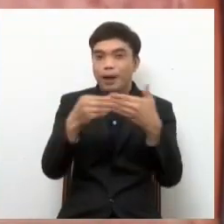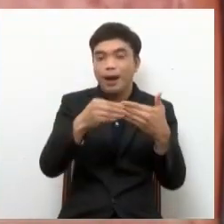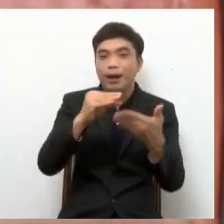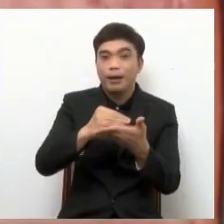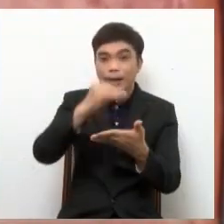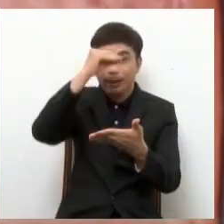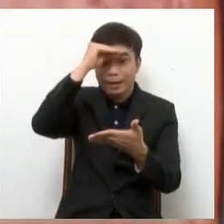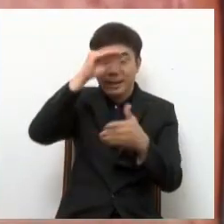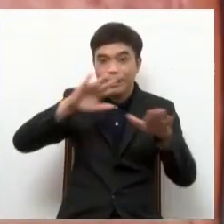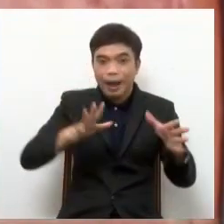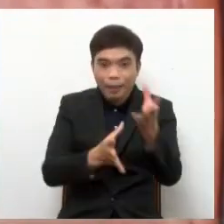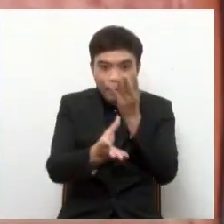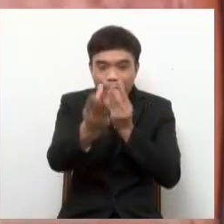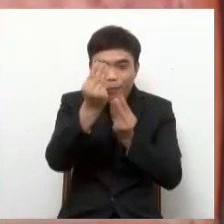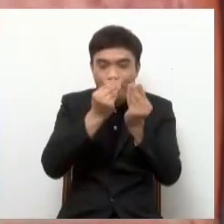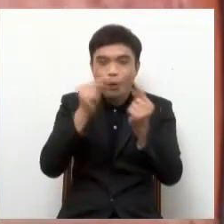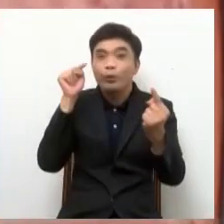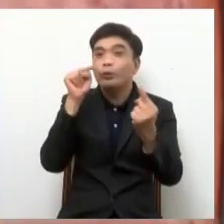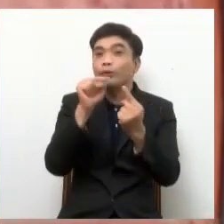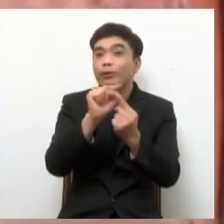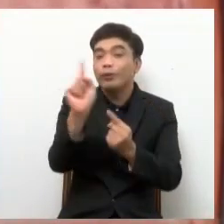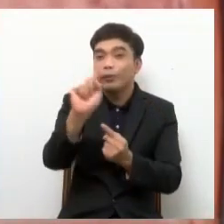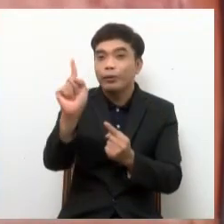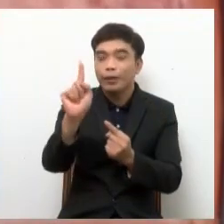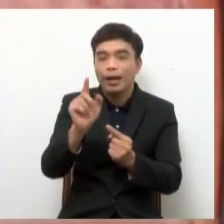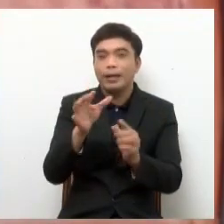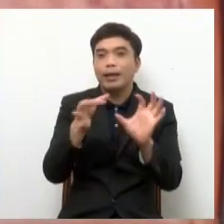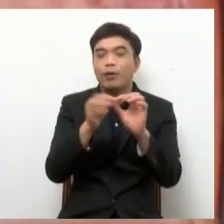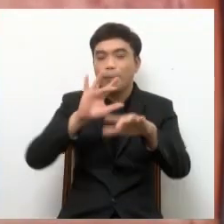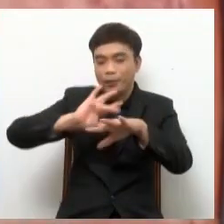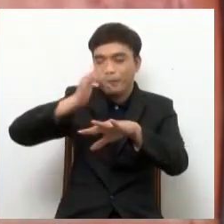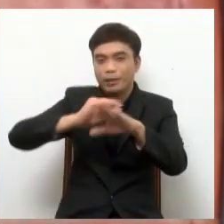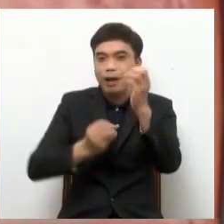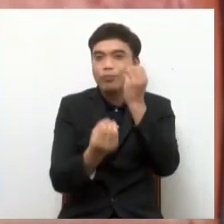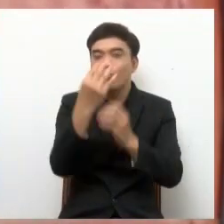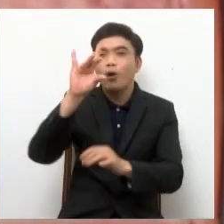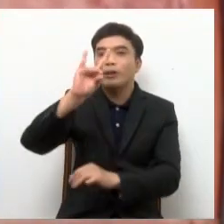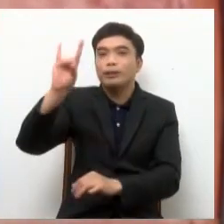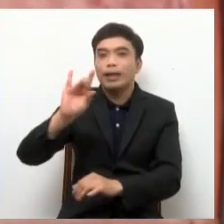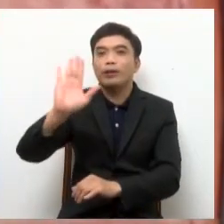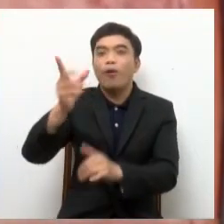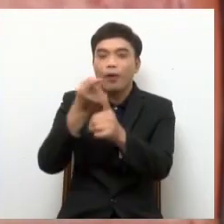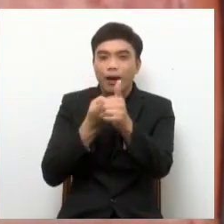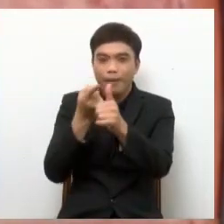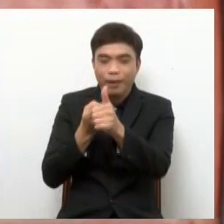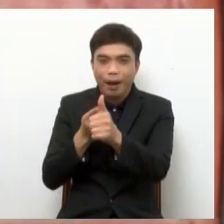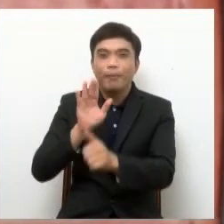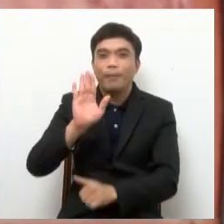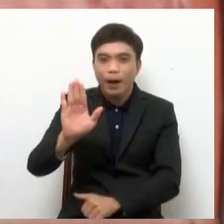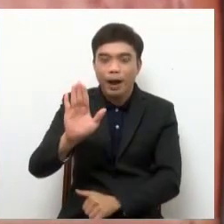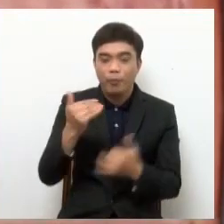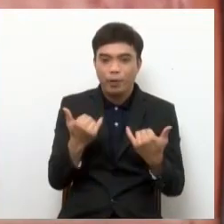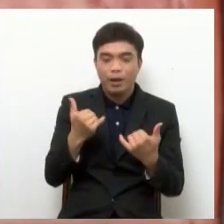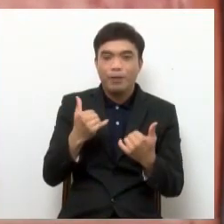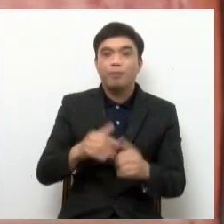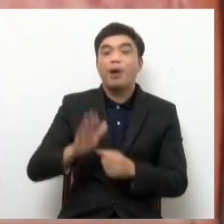ษาค้นคว้าแหล่งเรียนรู้นะครับเกี่ยวกับระบบนิเวศบนเขตห้ามล่าสัตว์ป่าเขาภูหลวงนะครับวันนี้ก็มีวิทยากร